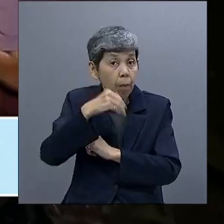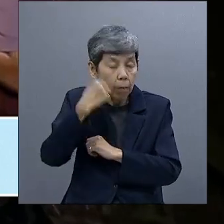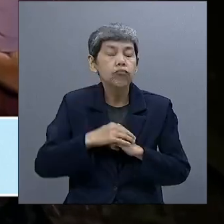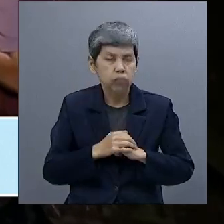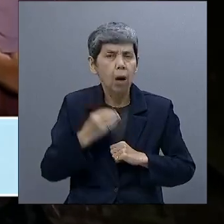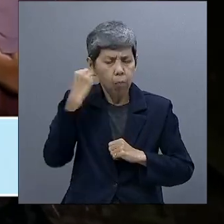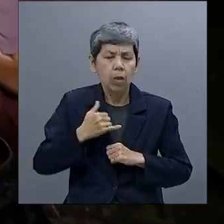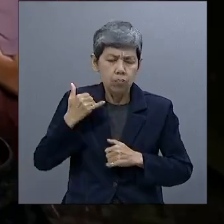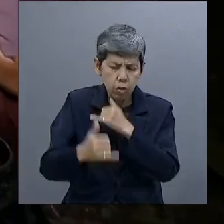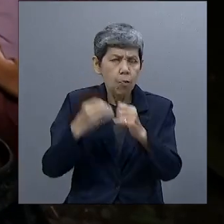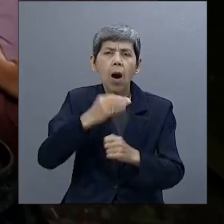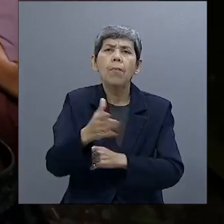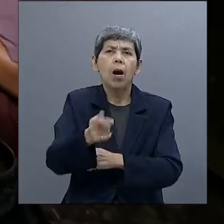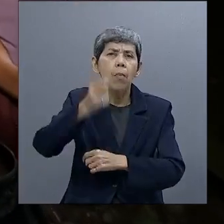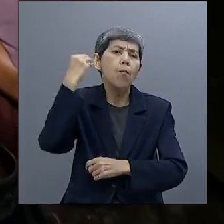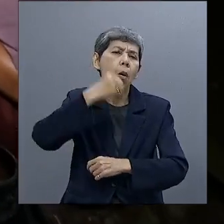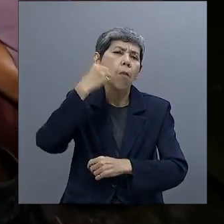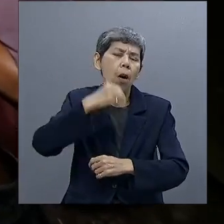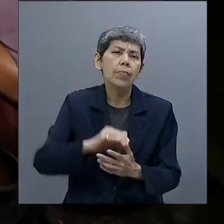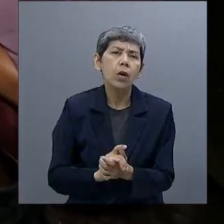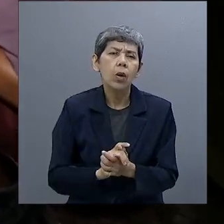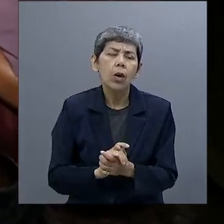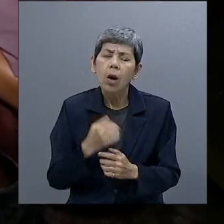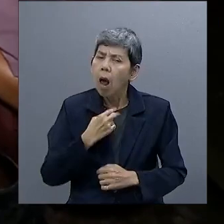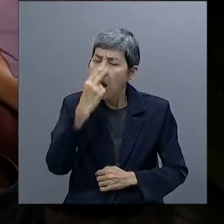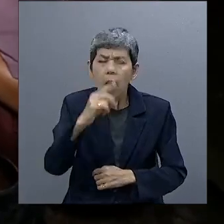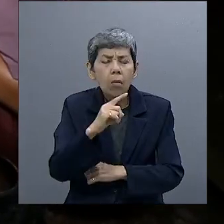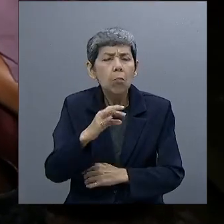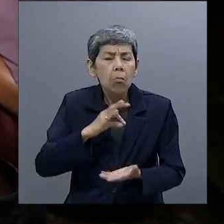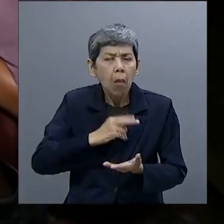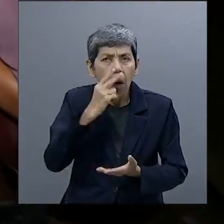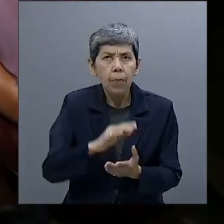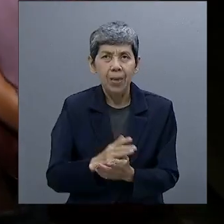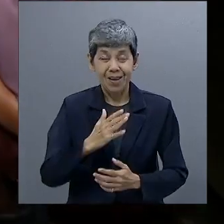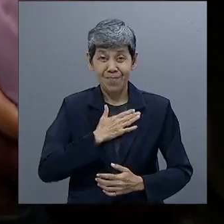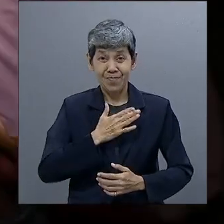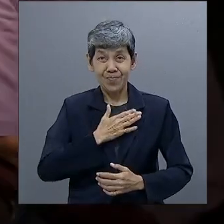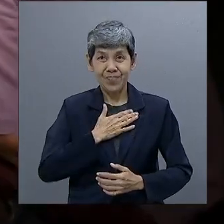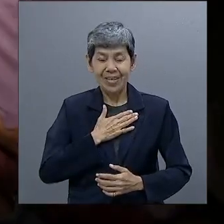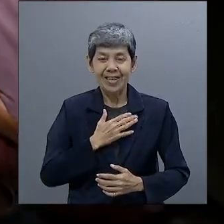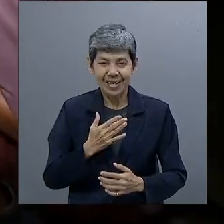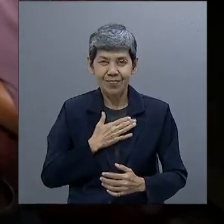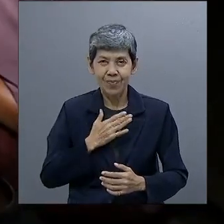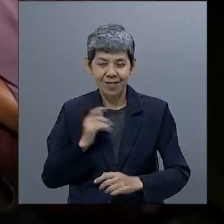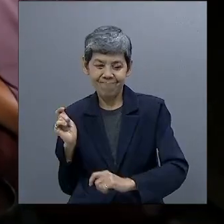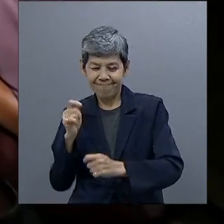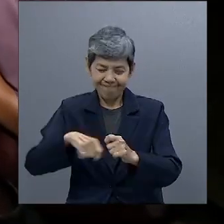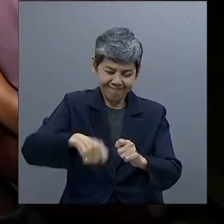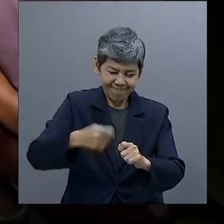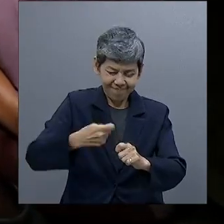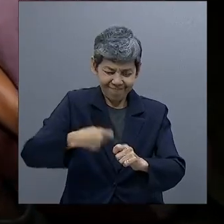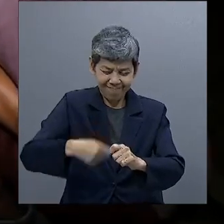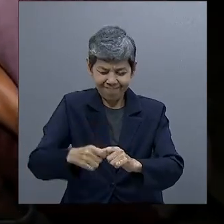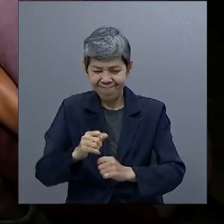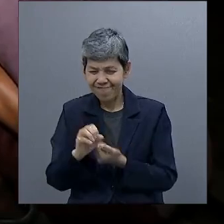ะ ก็บ่อยครับค่อนข้างบ่อย วันนั้นที่เจอนี้มันเป็นยังไงครับ ก็คือกำลังจะเกี่ยวเบ็ดครับแล้วทีนี้ว่า